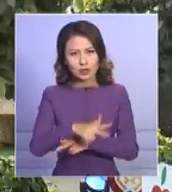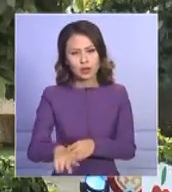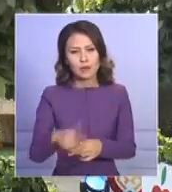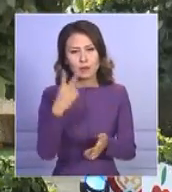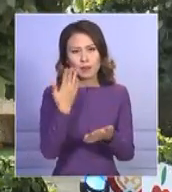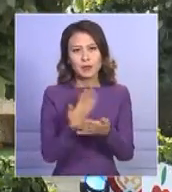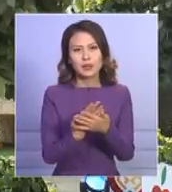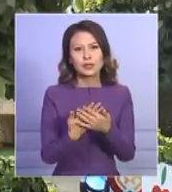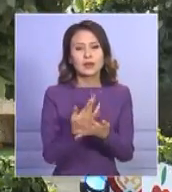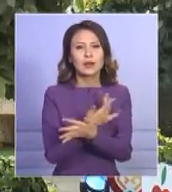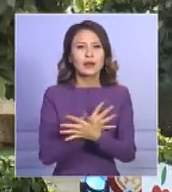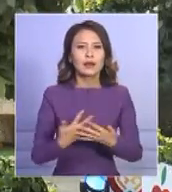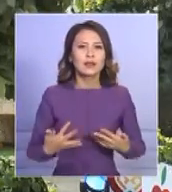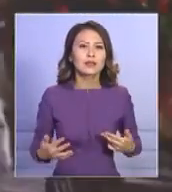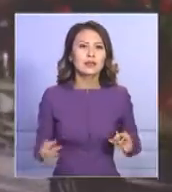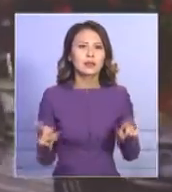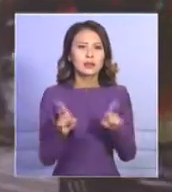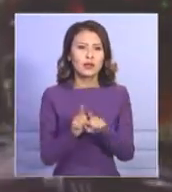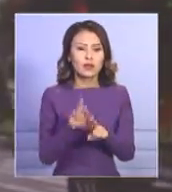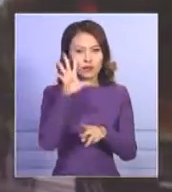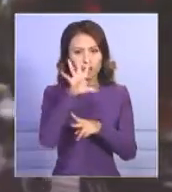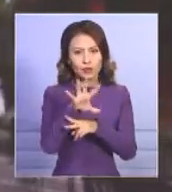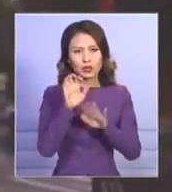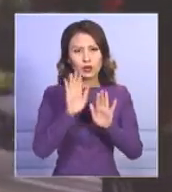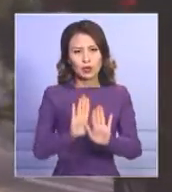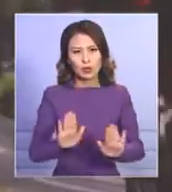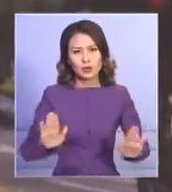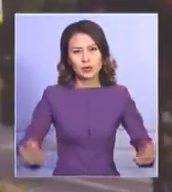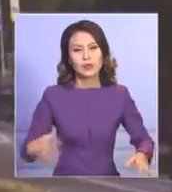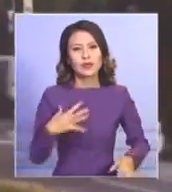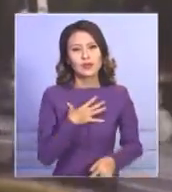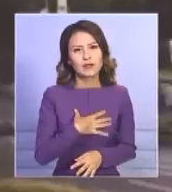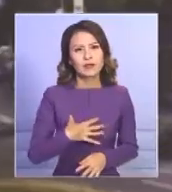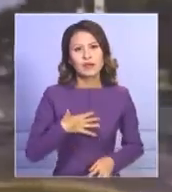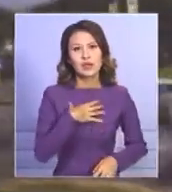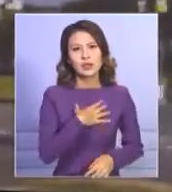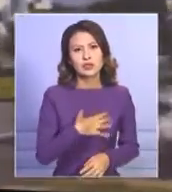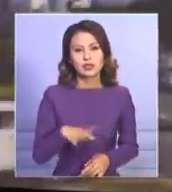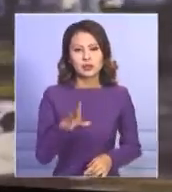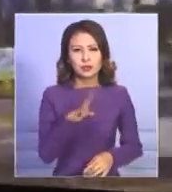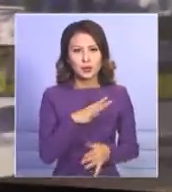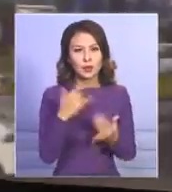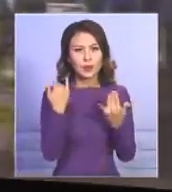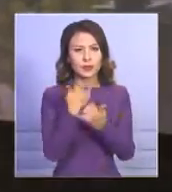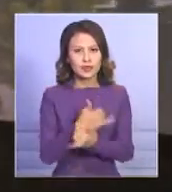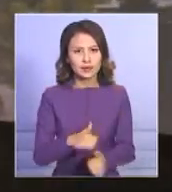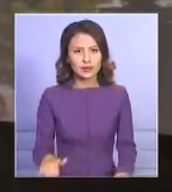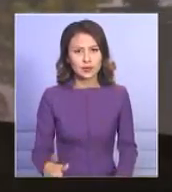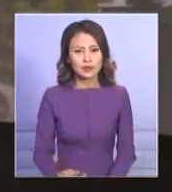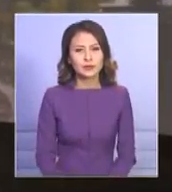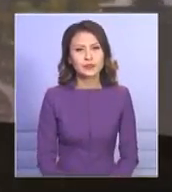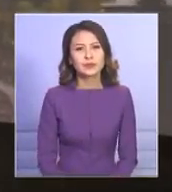тамашалап, белгісіз Қазақстан атты фото көрме қойылған құнды экспонаттарға қанық болды.